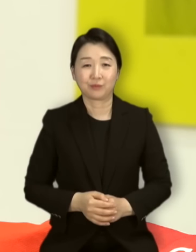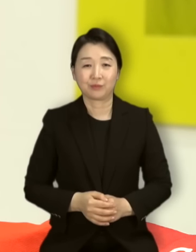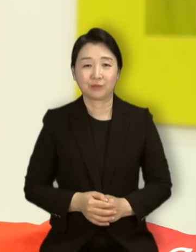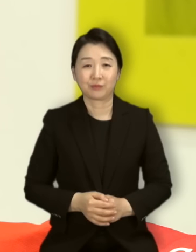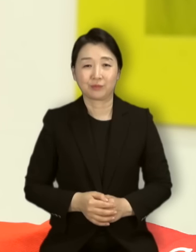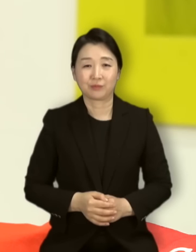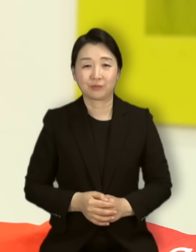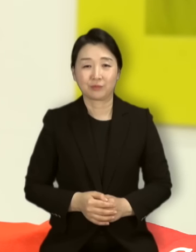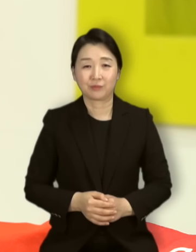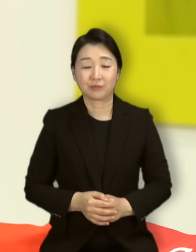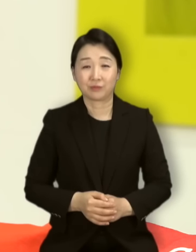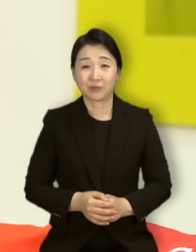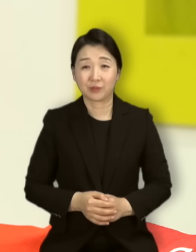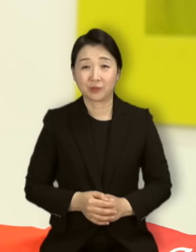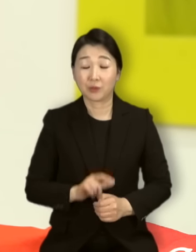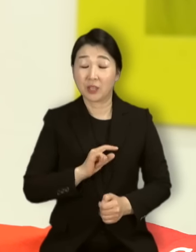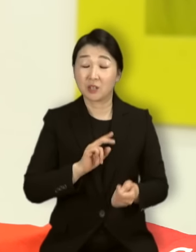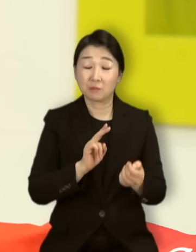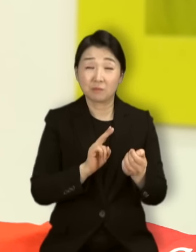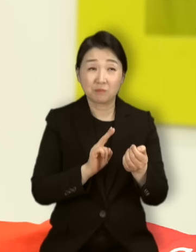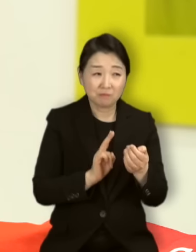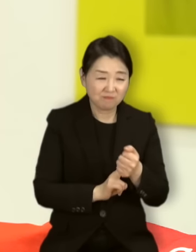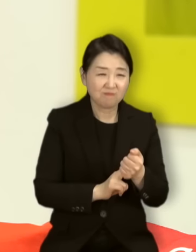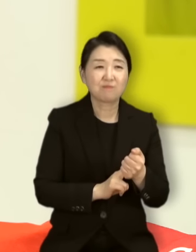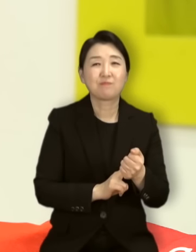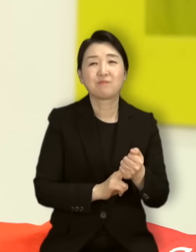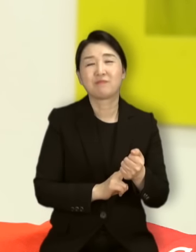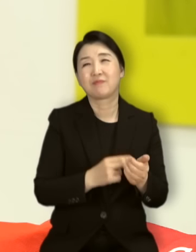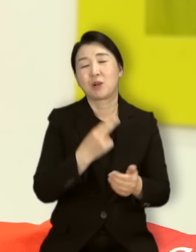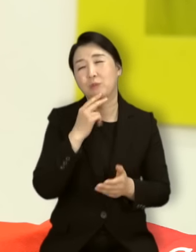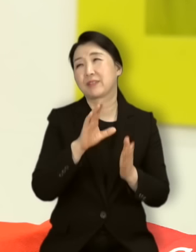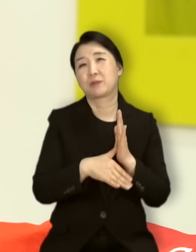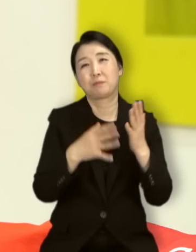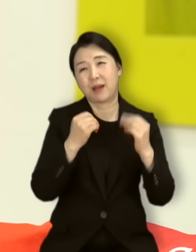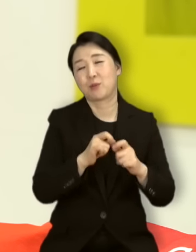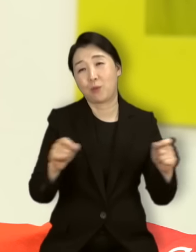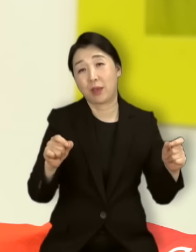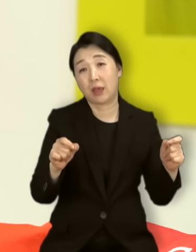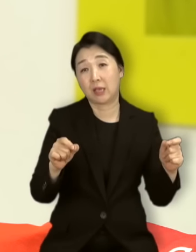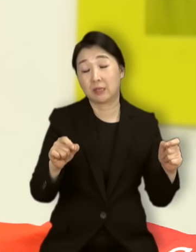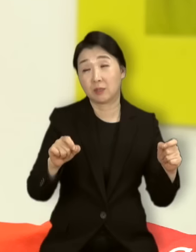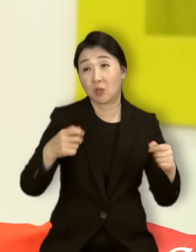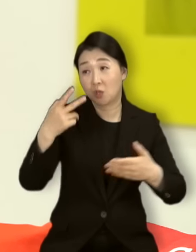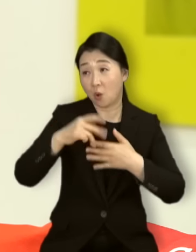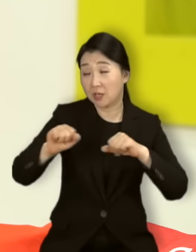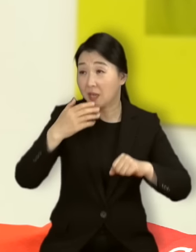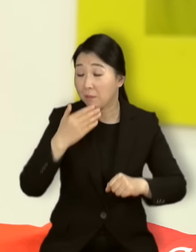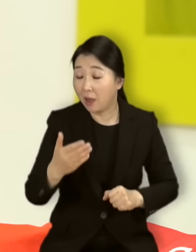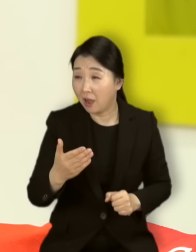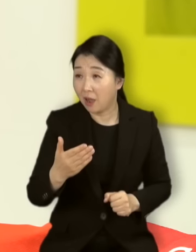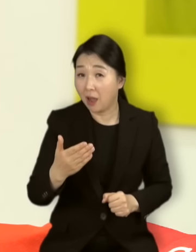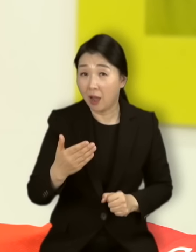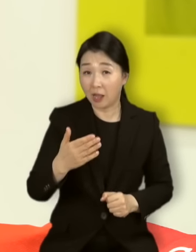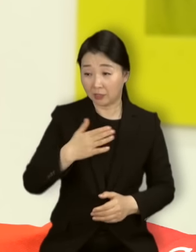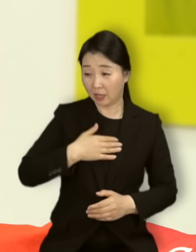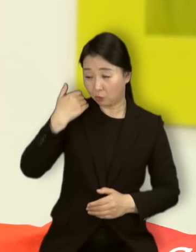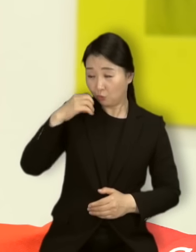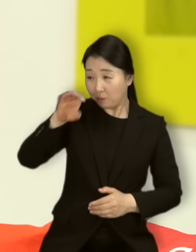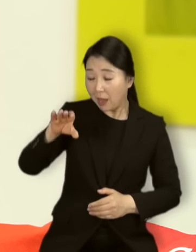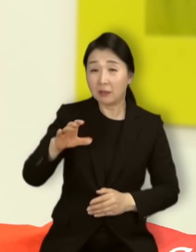이거를 얘기할 사람이 아무도 없는 거죠 함께하 함께 기뻐하고 함께 슬퍼하고 이런 거 얘기할 사람도 없고